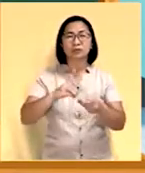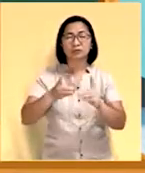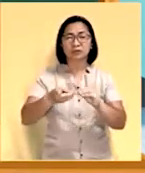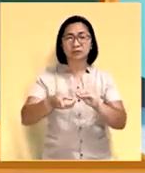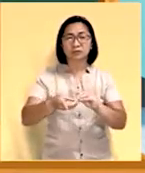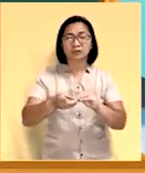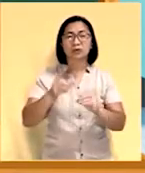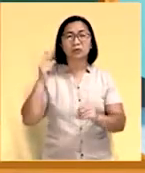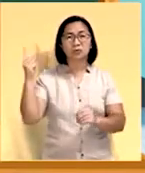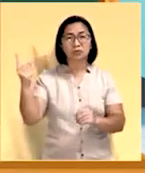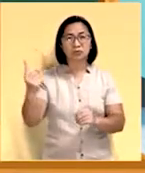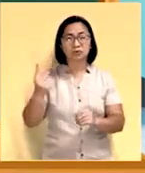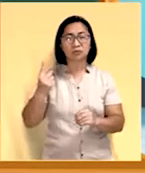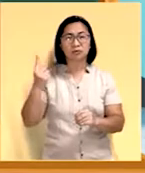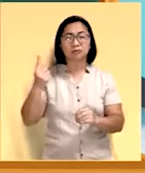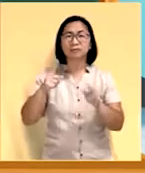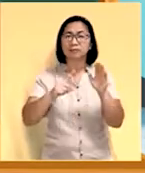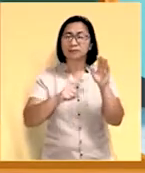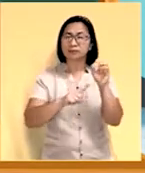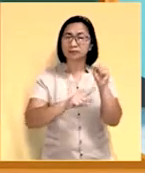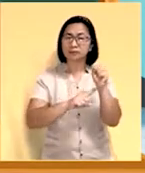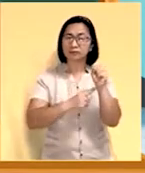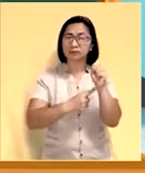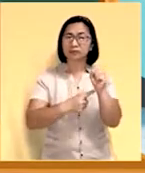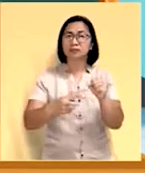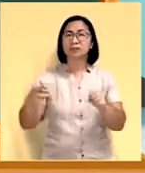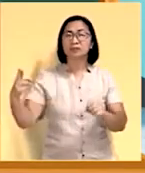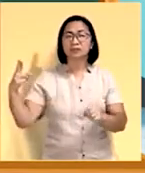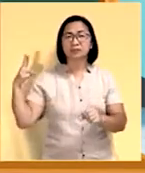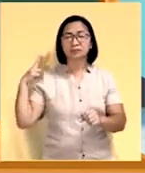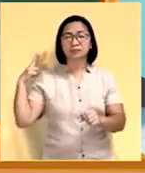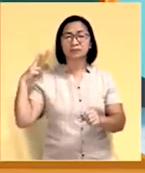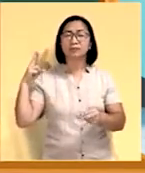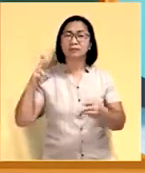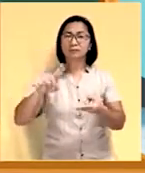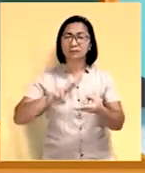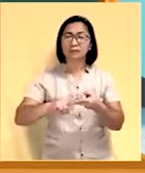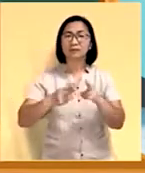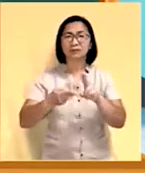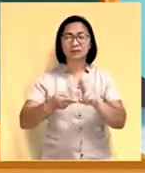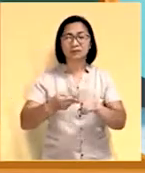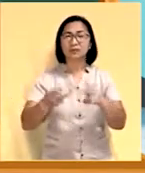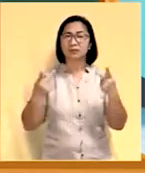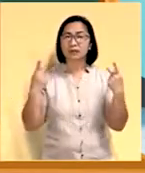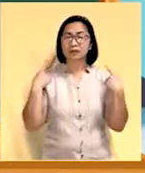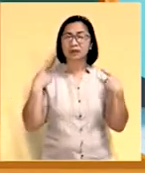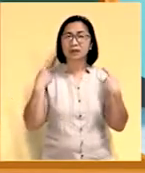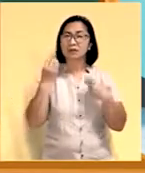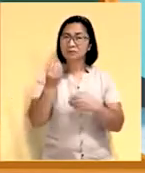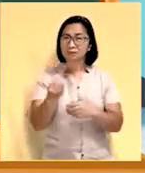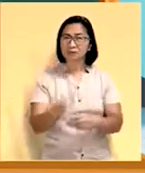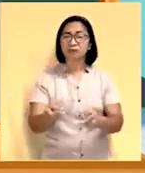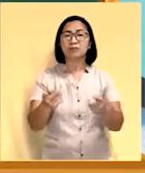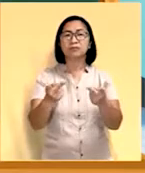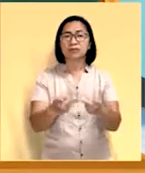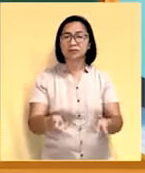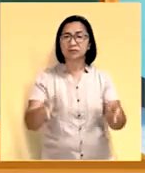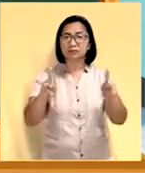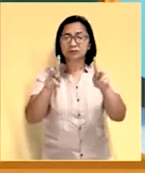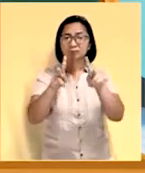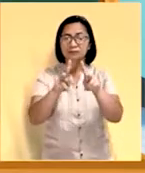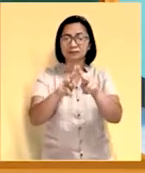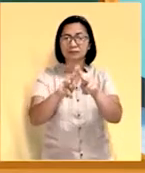two-digit numbers ay laging nagsisimula sa kanan o sa number na may pinakamababang